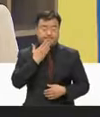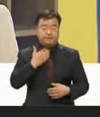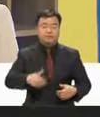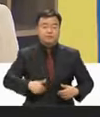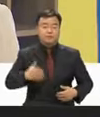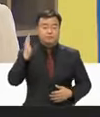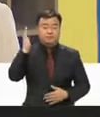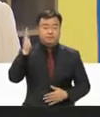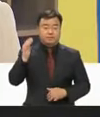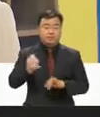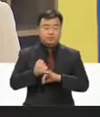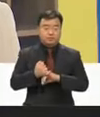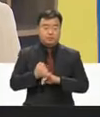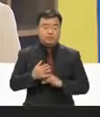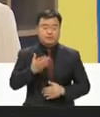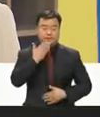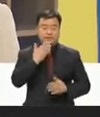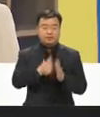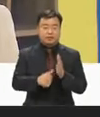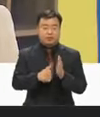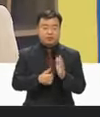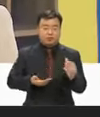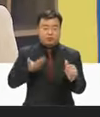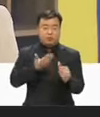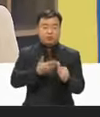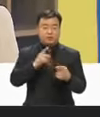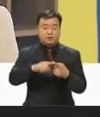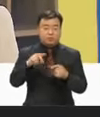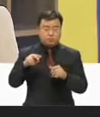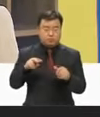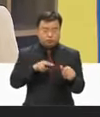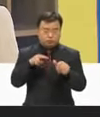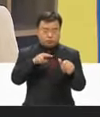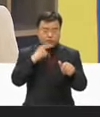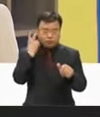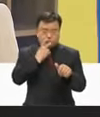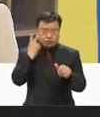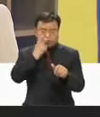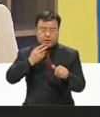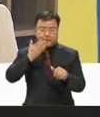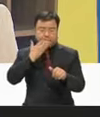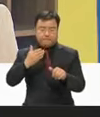이 그 추적 관리할 수 있도록 다 저희가 전산화되어 있습니다. 그래서